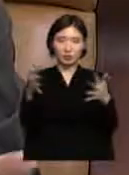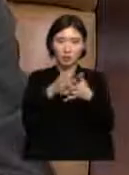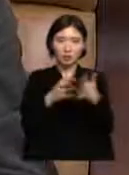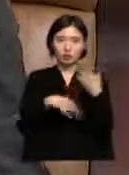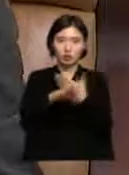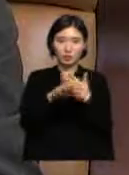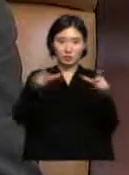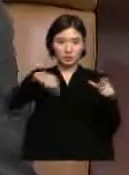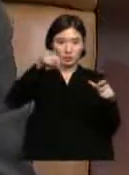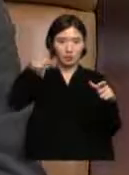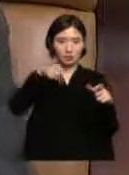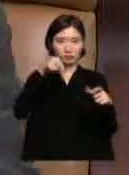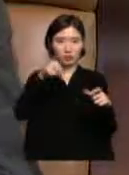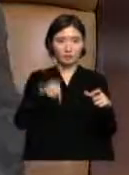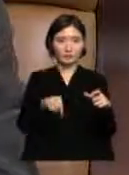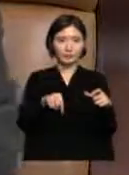이렇게